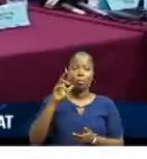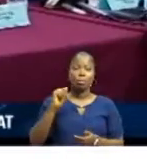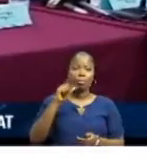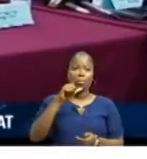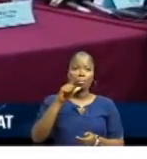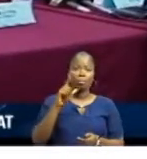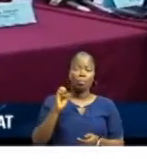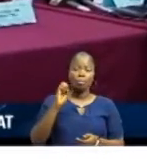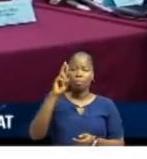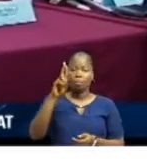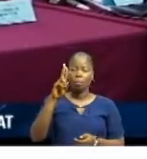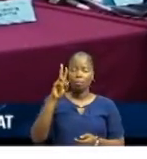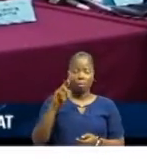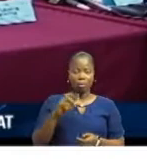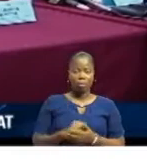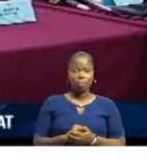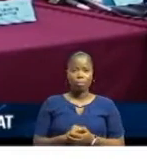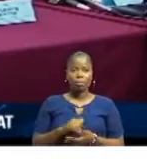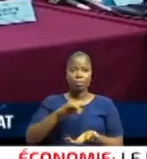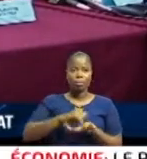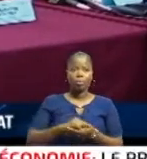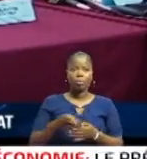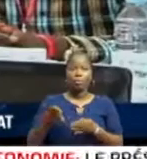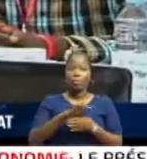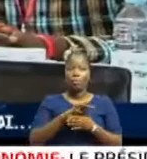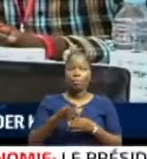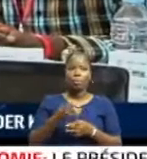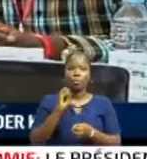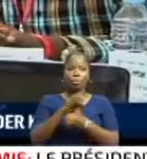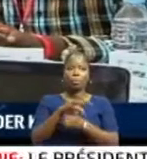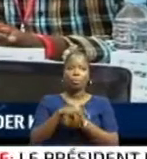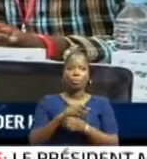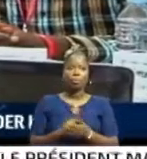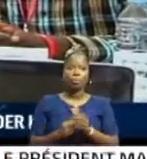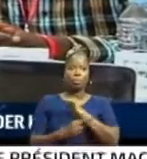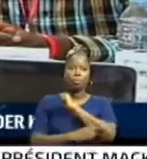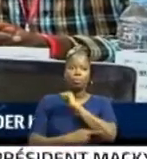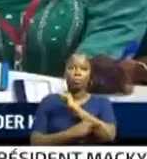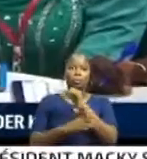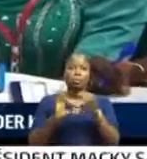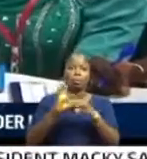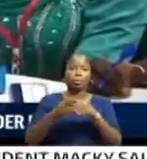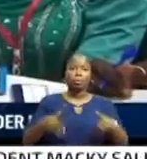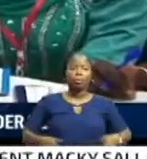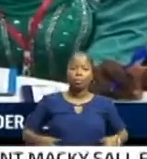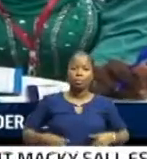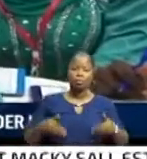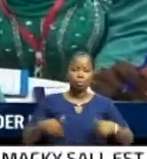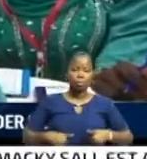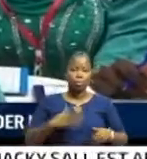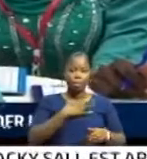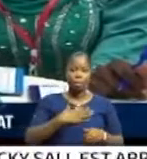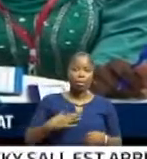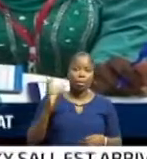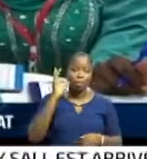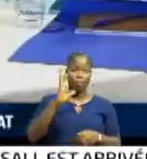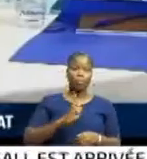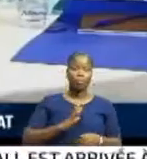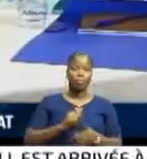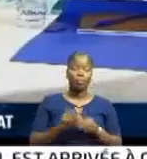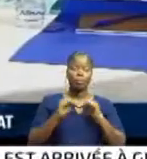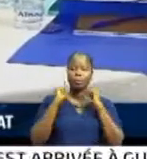session de formation a réuni des présidents de conseils régionaux de jeunesse des mouvements de jeunes et les femmes la société civile en